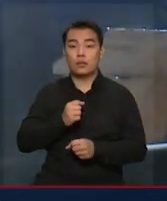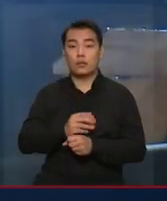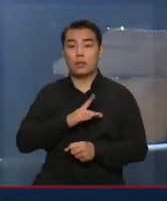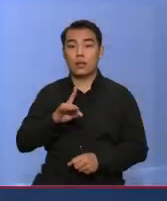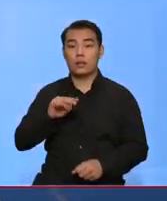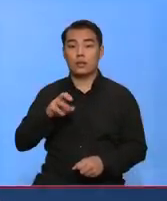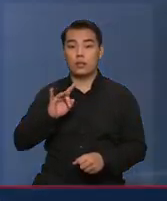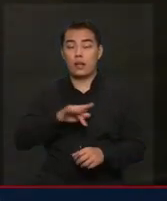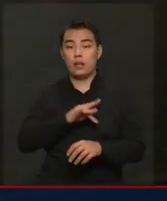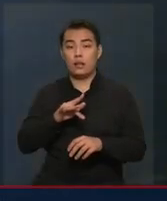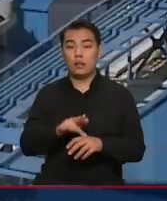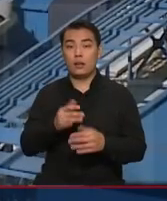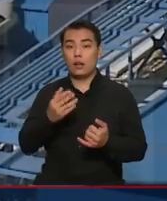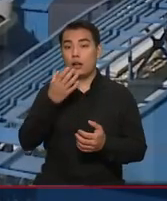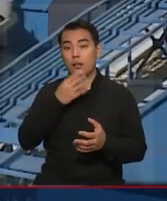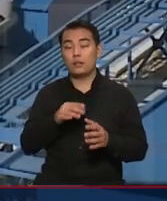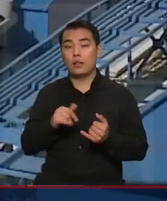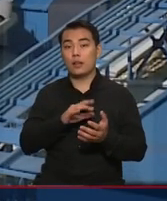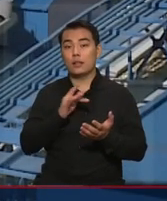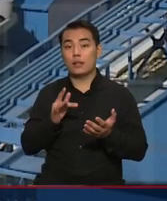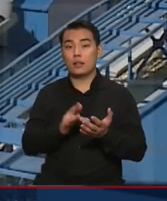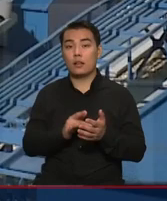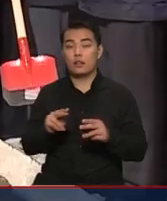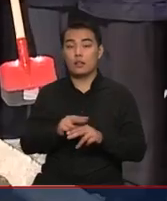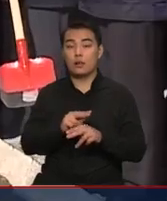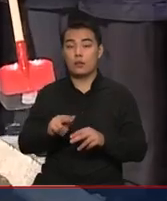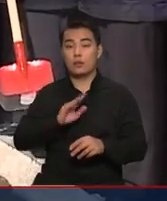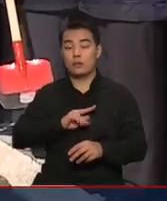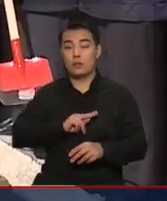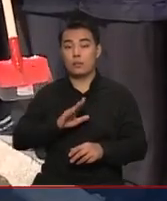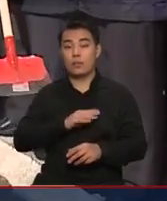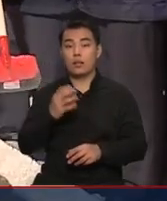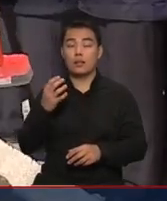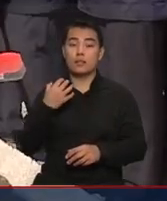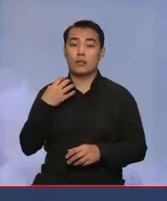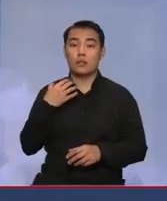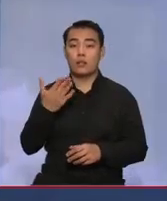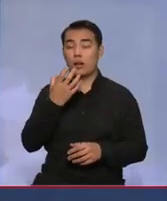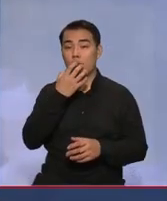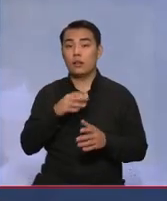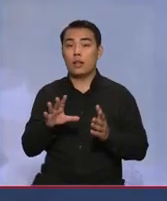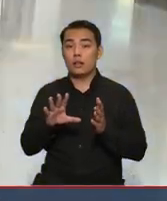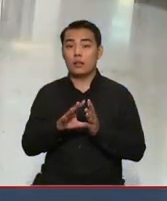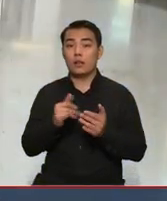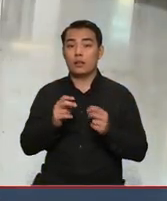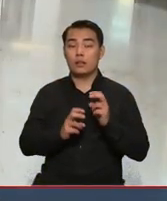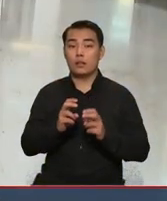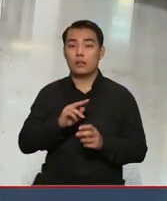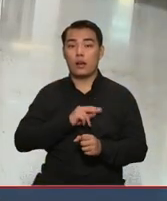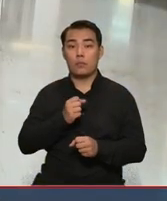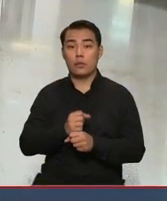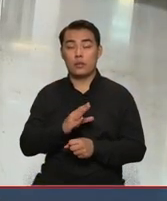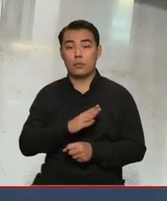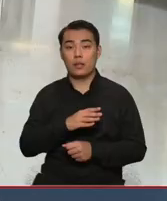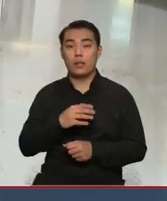риддер қалаларында жылу электр орталықтары күрделі жөндеуден өтті. Ал Қызылордада жылу электр орталығының құрылысы басталды. Қызылорда